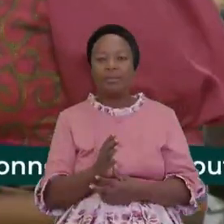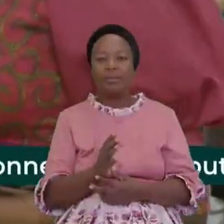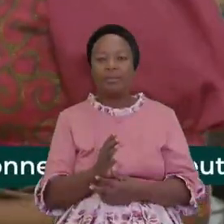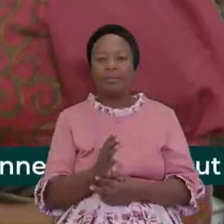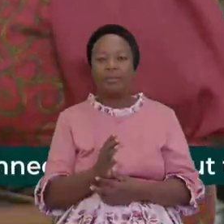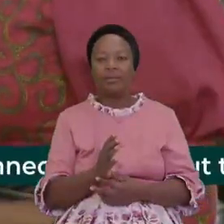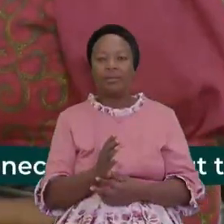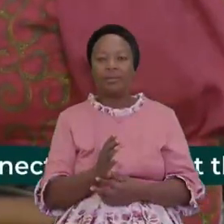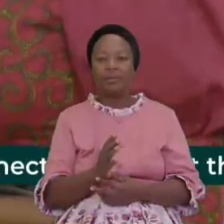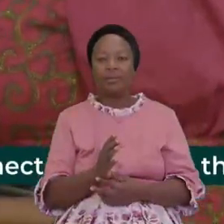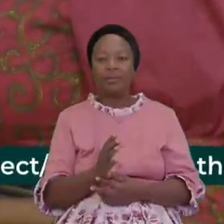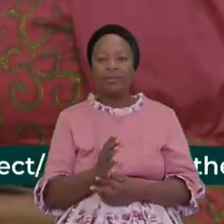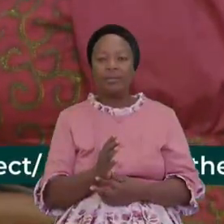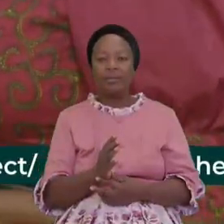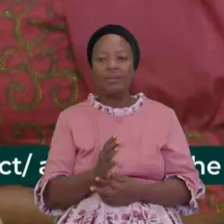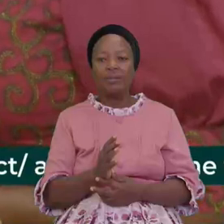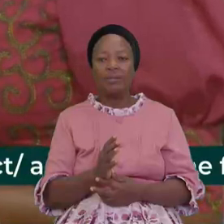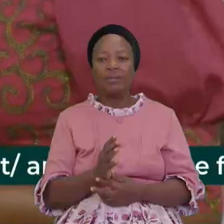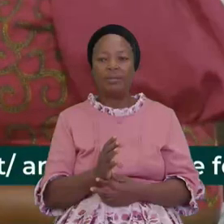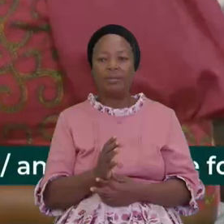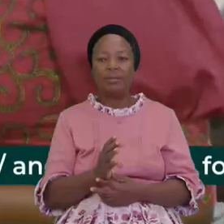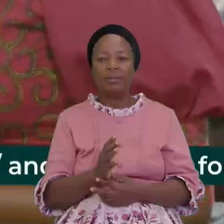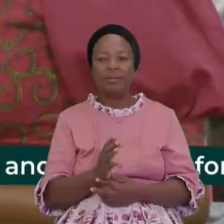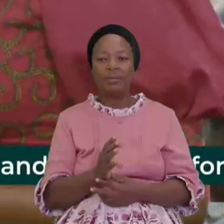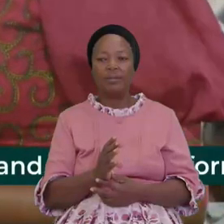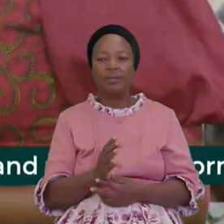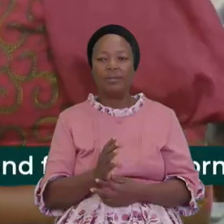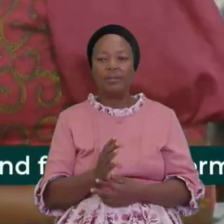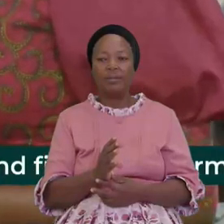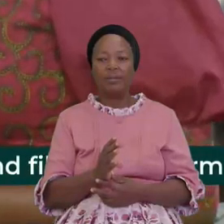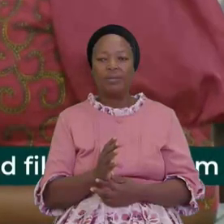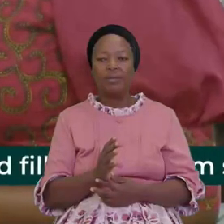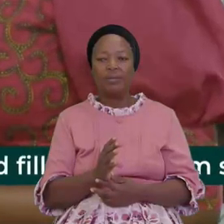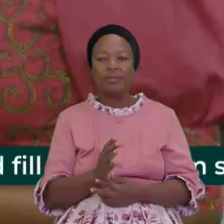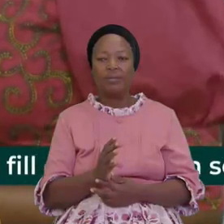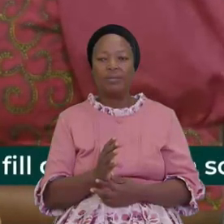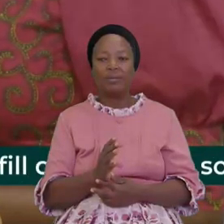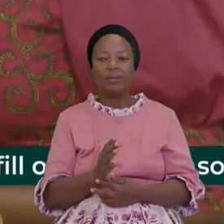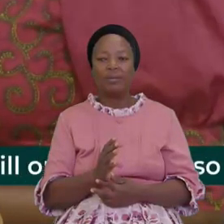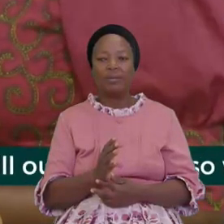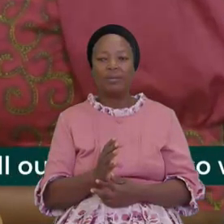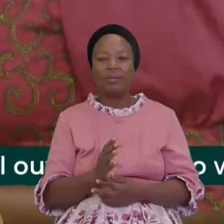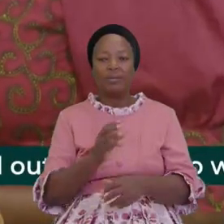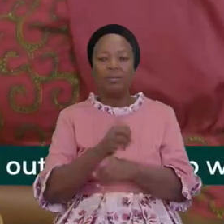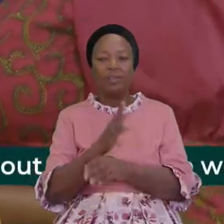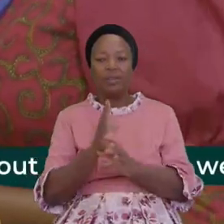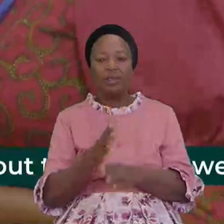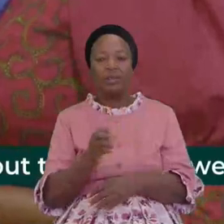Les conseillers, vous allez les aider à remplir la fiche que vous allez leur